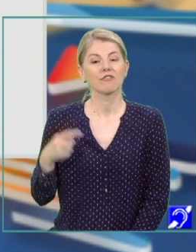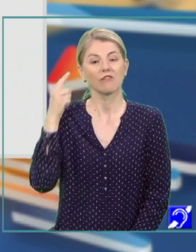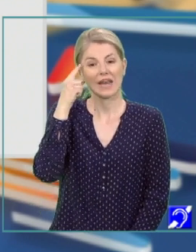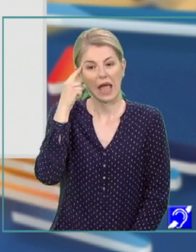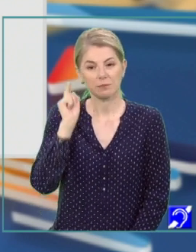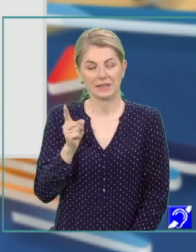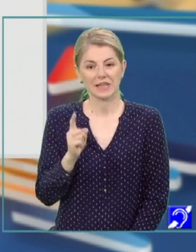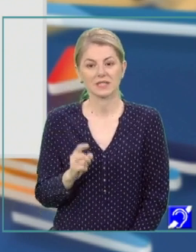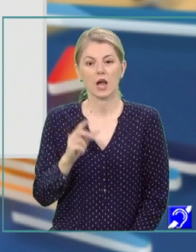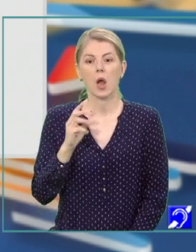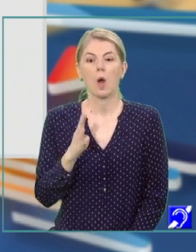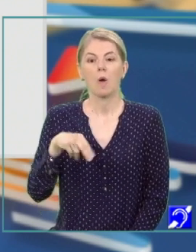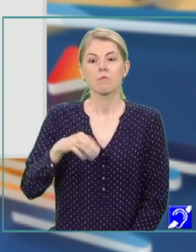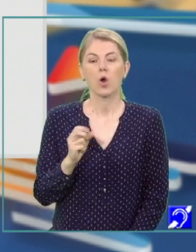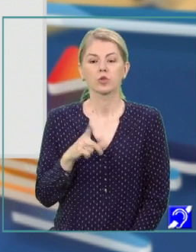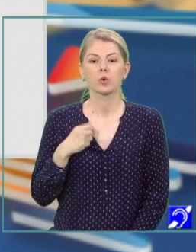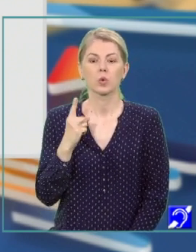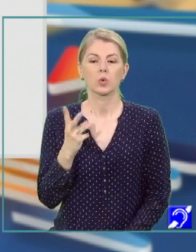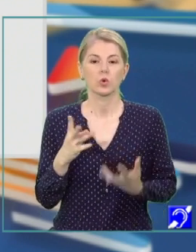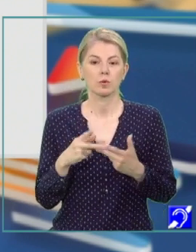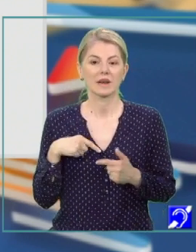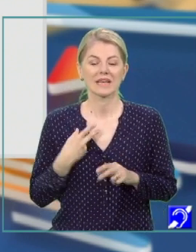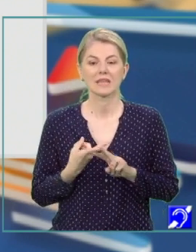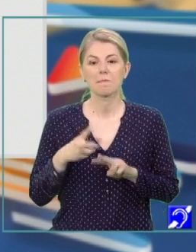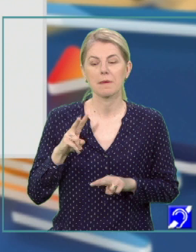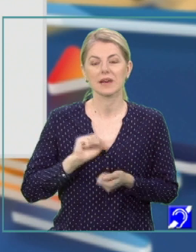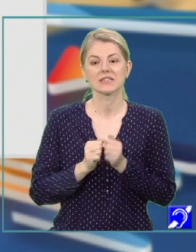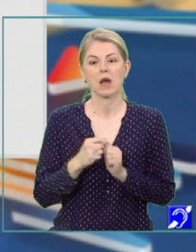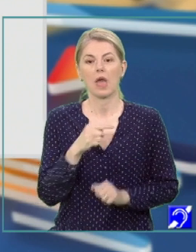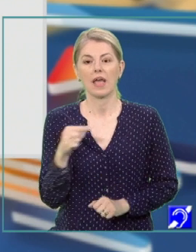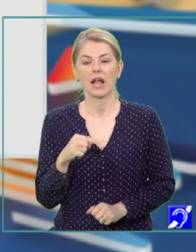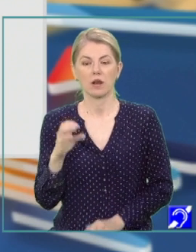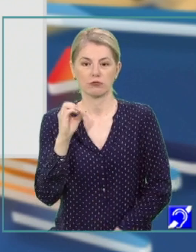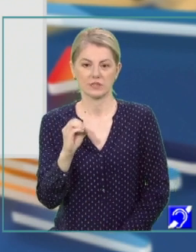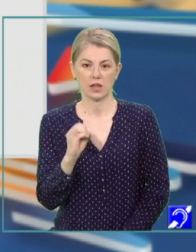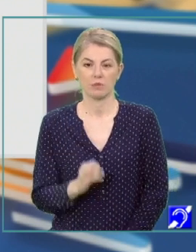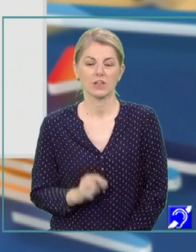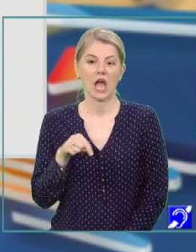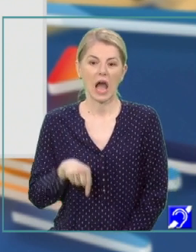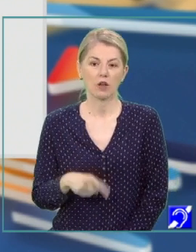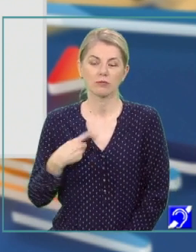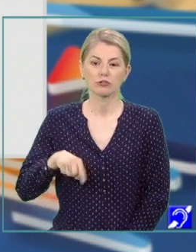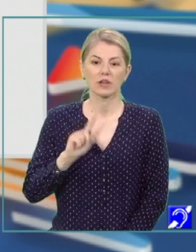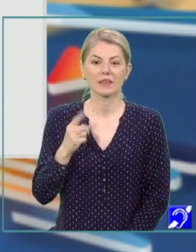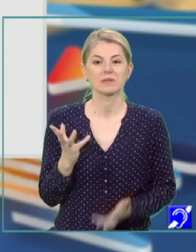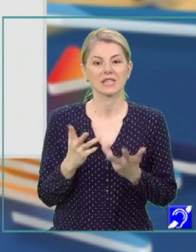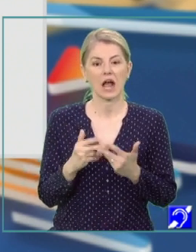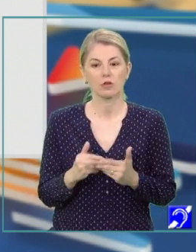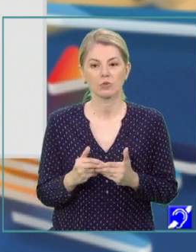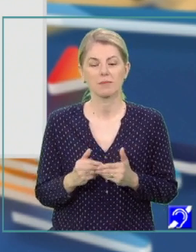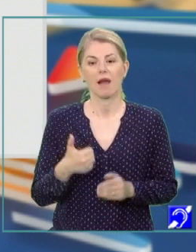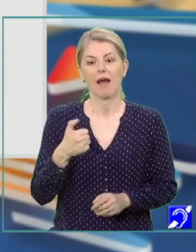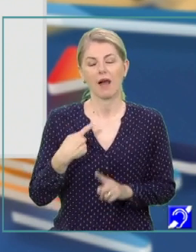reamintesc, modul unui număr real este mai mare sau egal decât 0. Și acum noi trebuie să calculăm